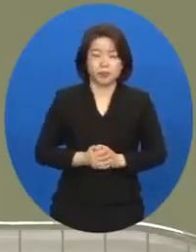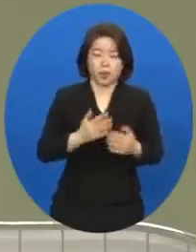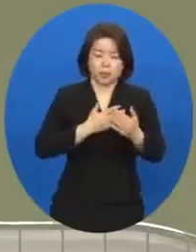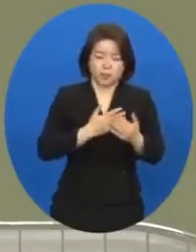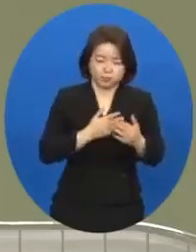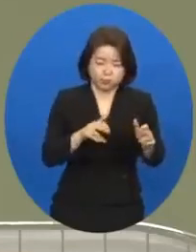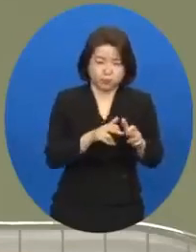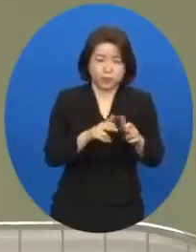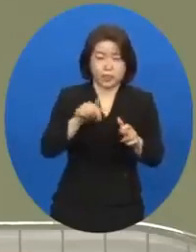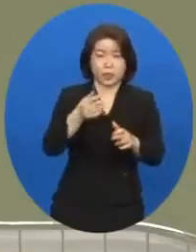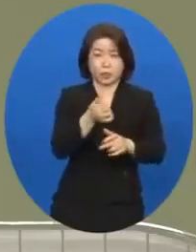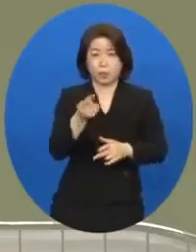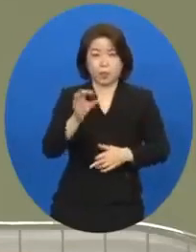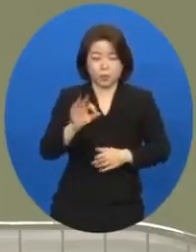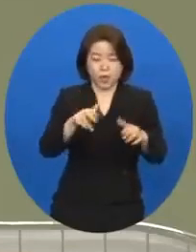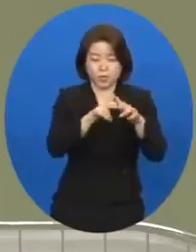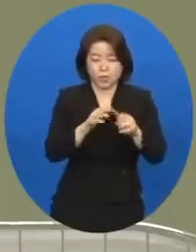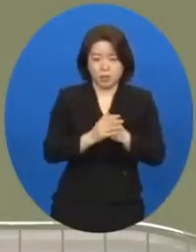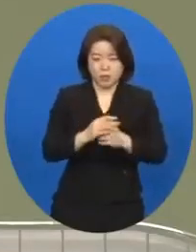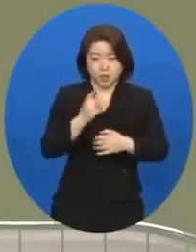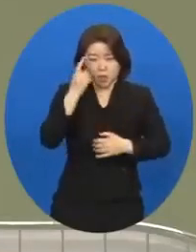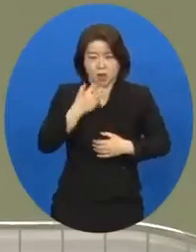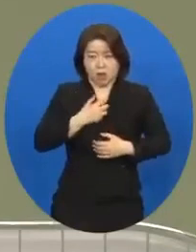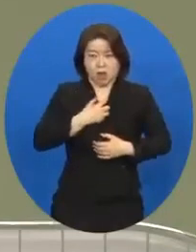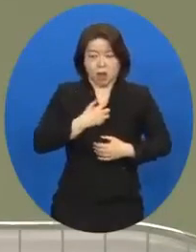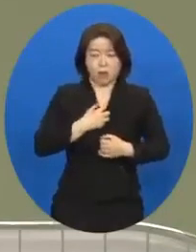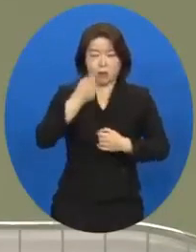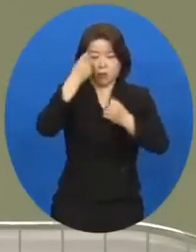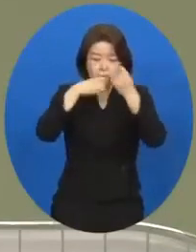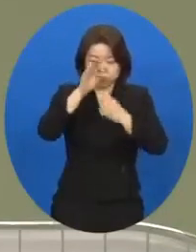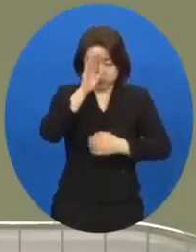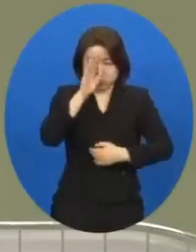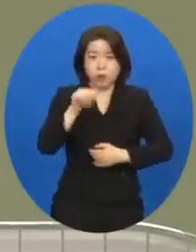불안장애, 공황장애, 강박증, 우울증,